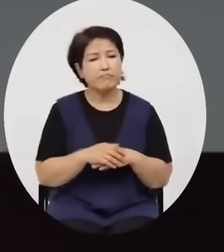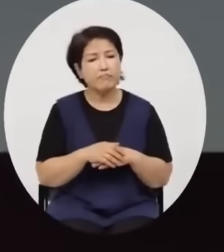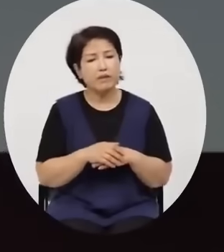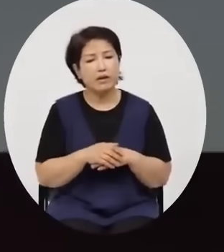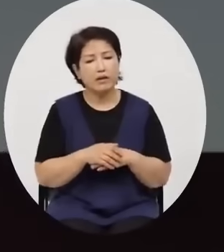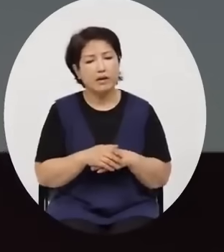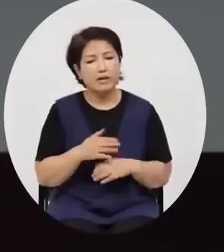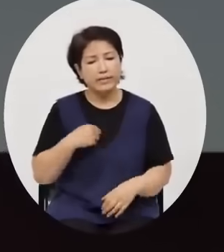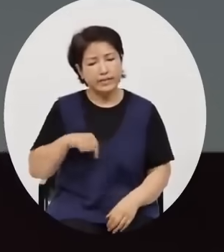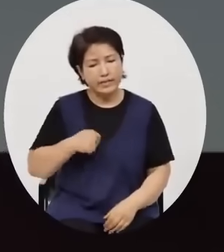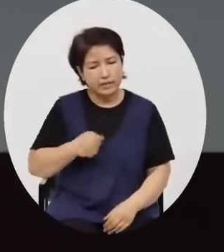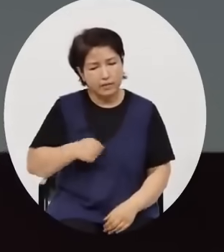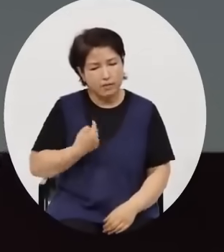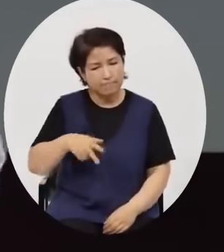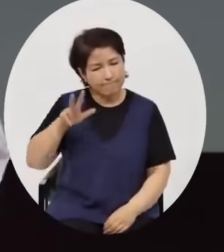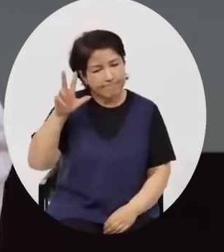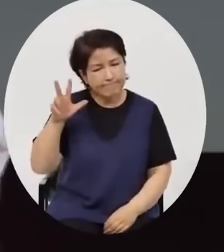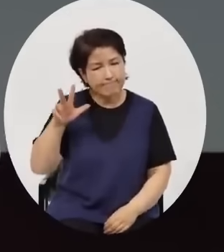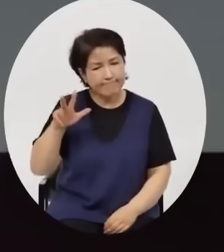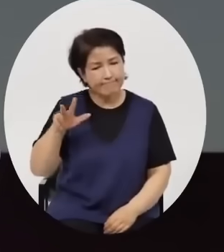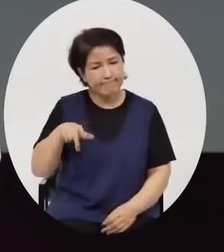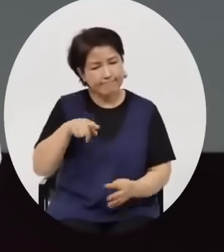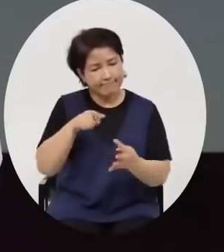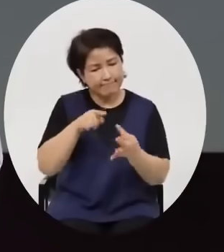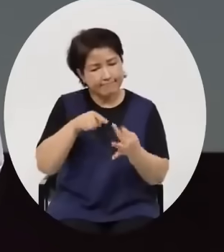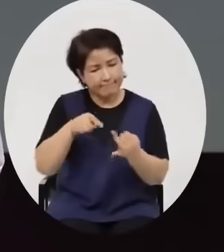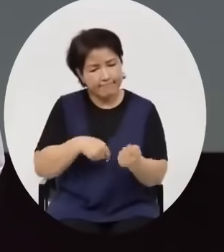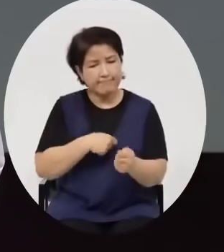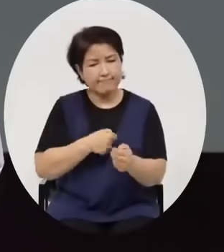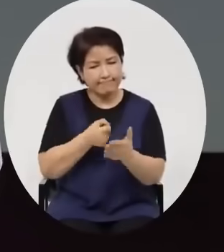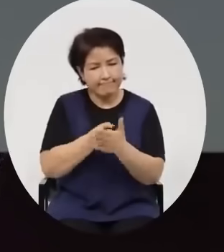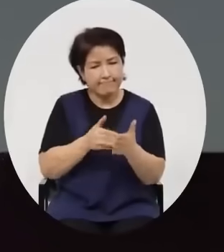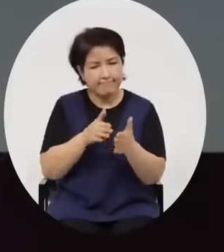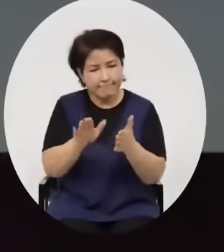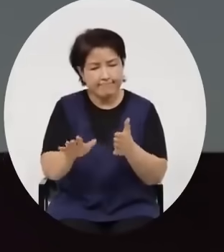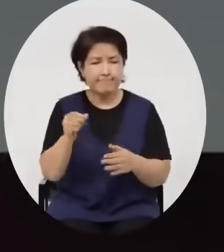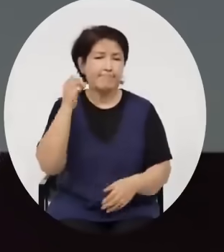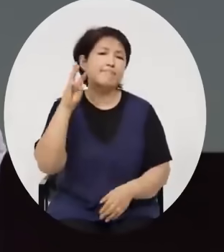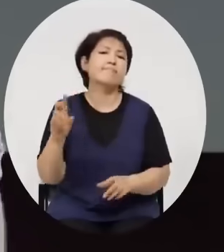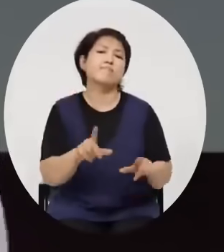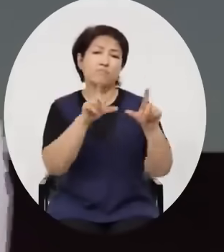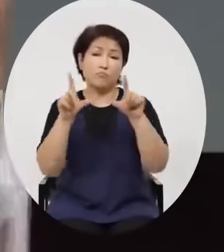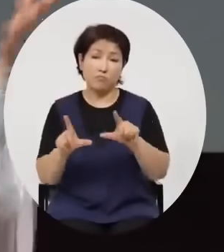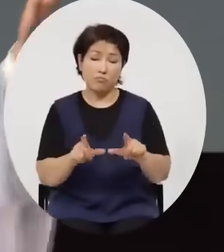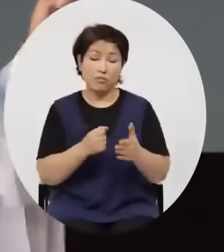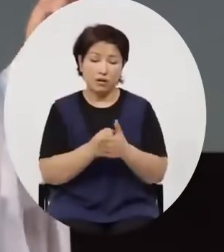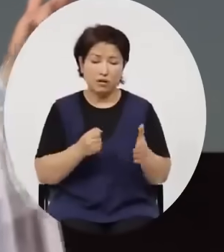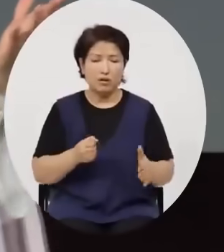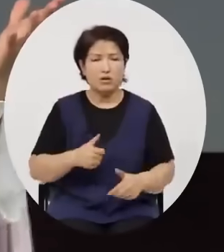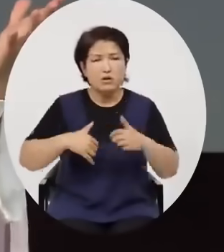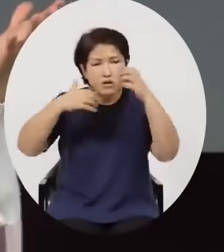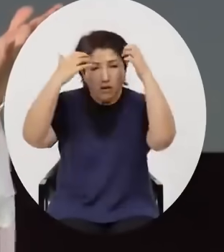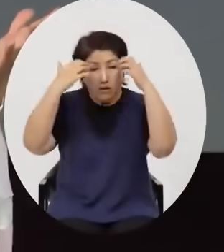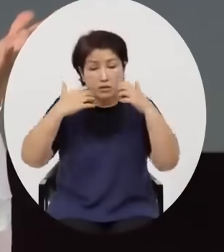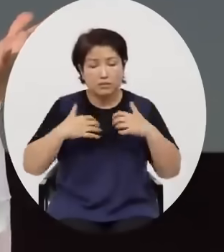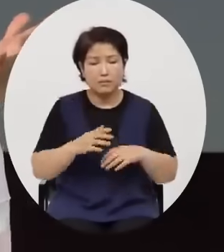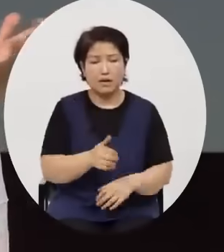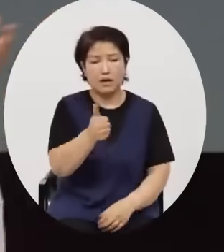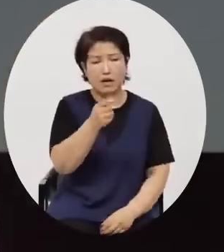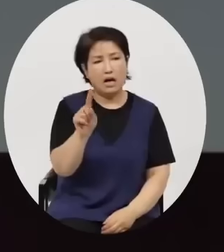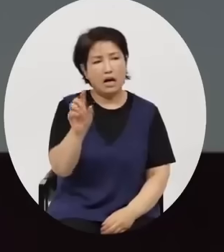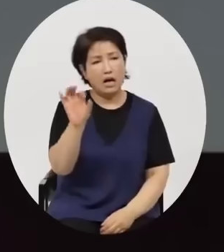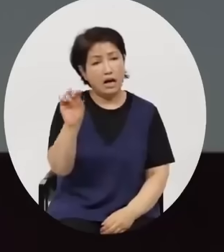그래서 이제 이런 몇 가지 원칙을 딱 정하고 내가 살았단 말이에요. 그래서 이제 절에서 내가 여름에 이제